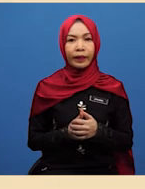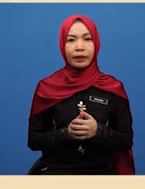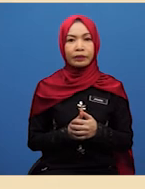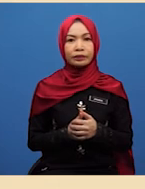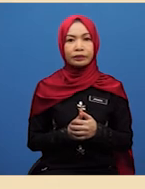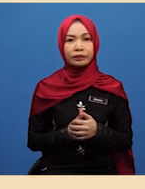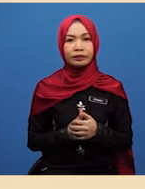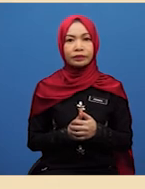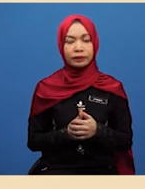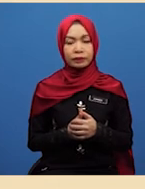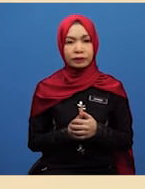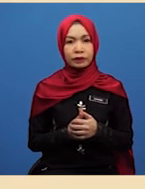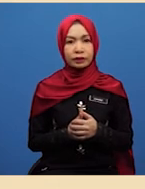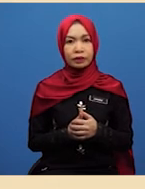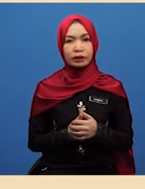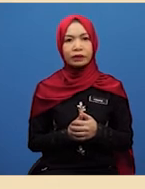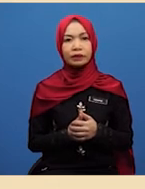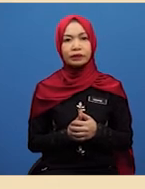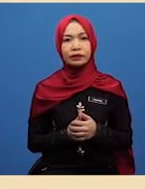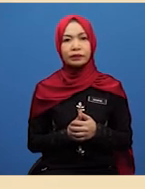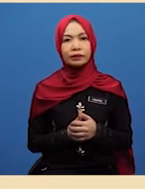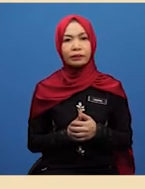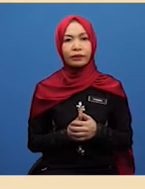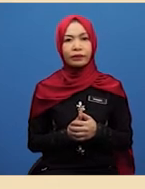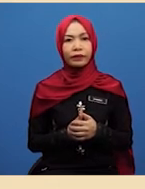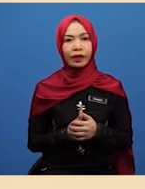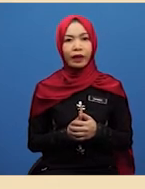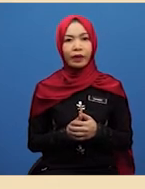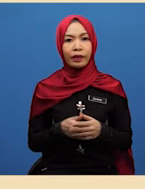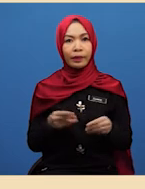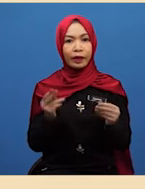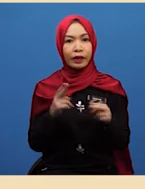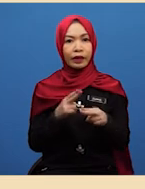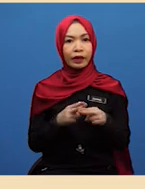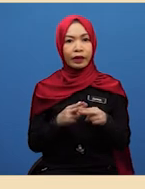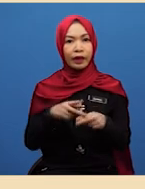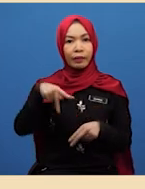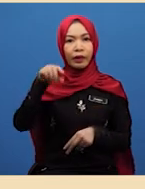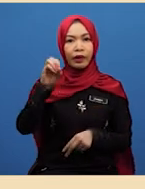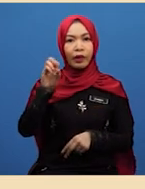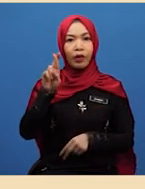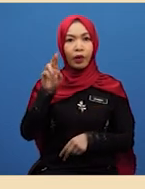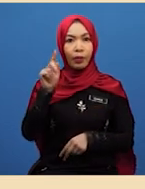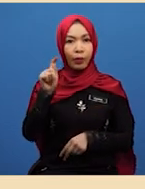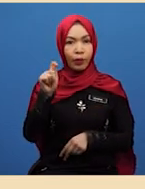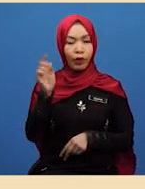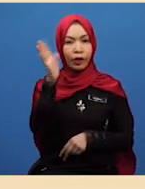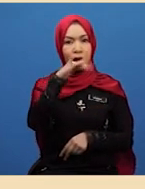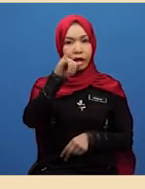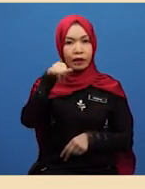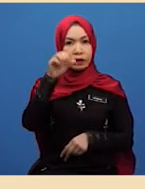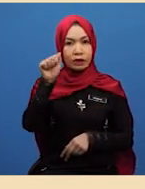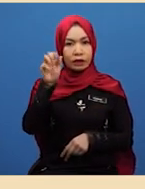tahun 1849, kubu ini dinamakan Fort James. Pada